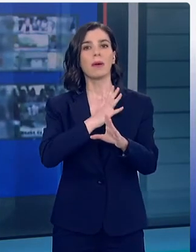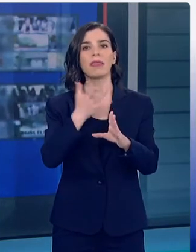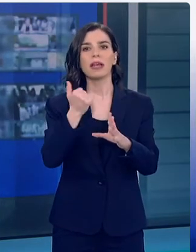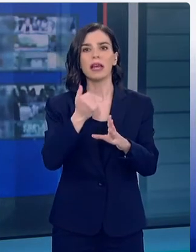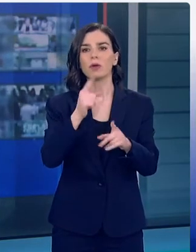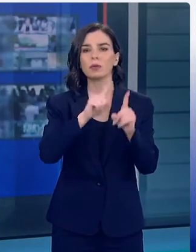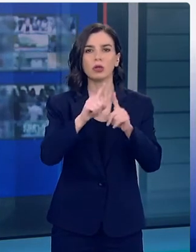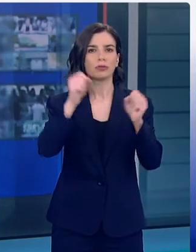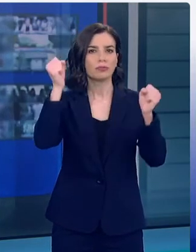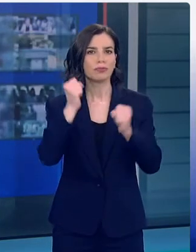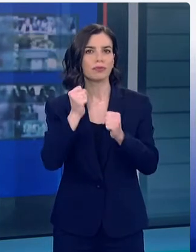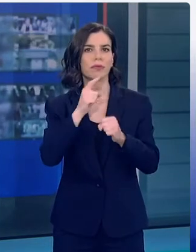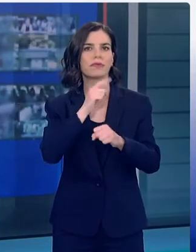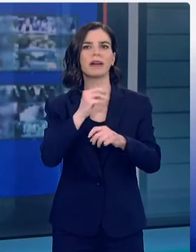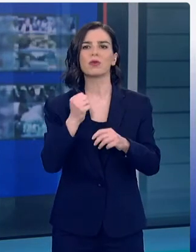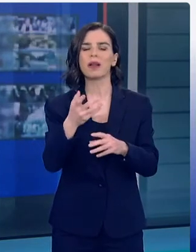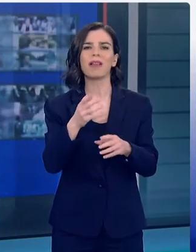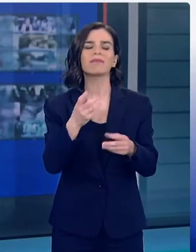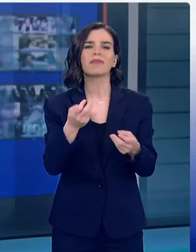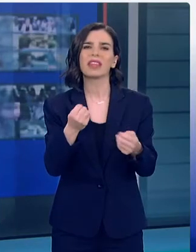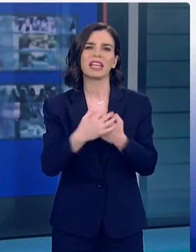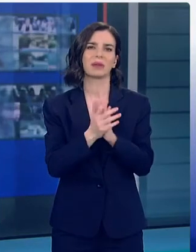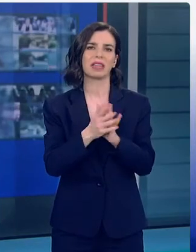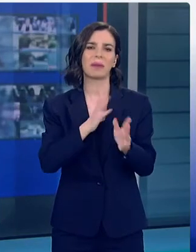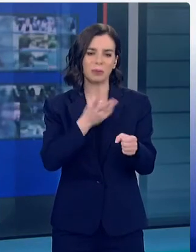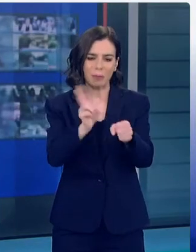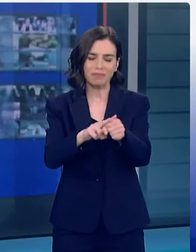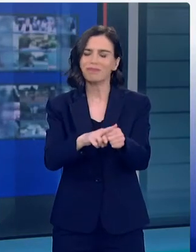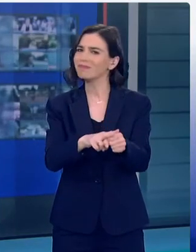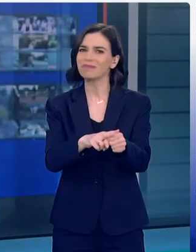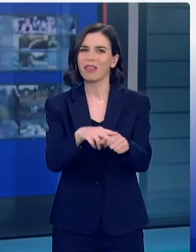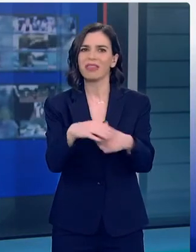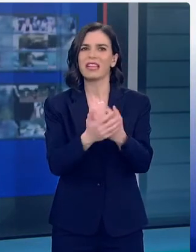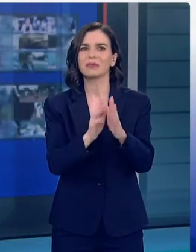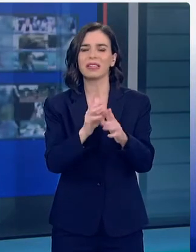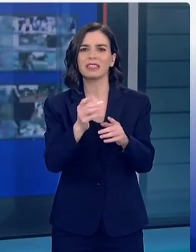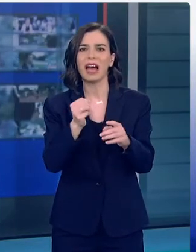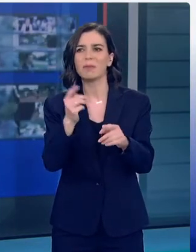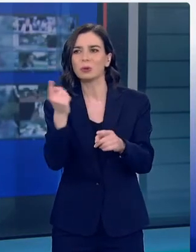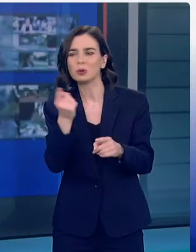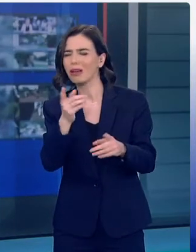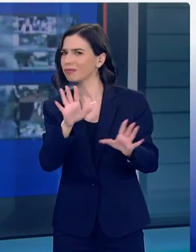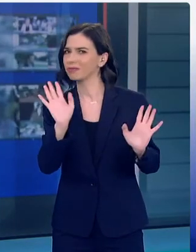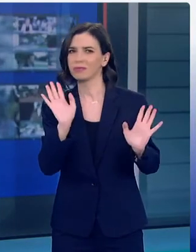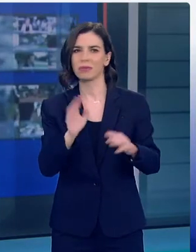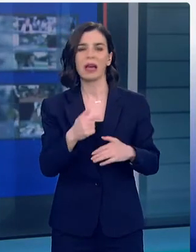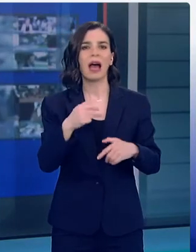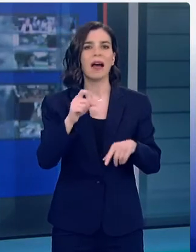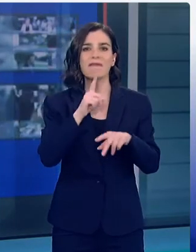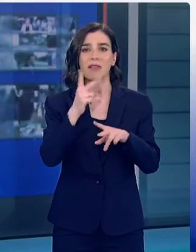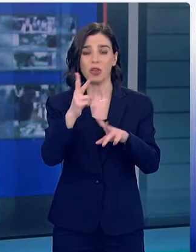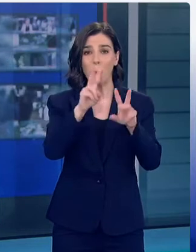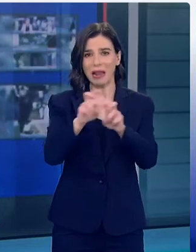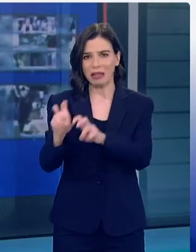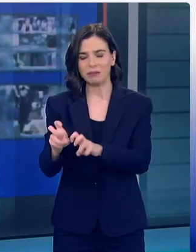πολύ σημασία αυτά τα νούμερα. Επίσης θα μου επιτρέψετε δύο ακόμα παρατηρήσεις για αυτές τις μελέτες. Δεν γνωρίζουμε,